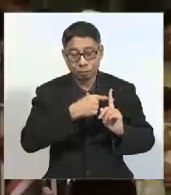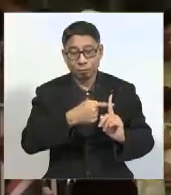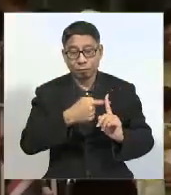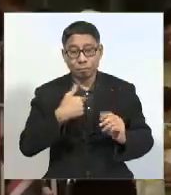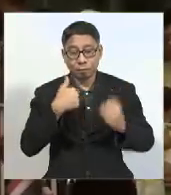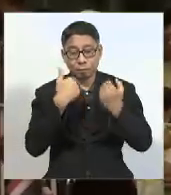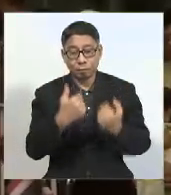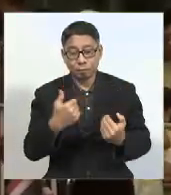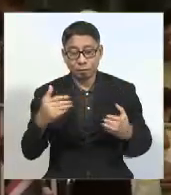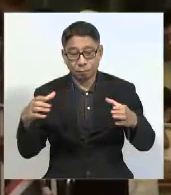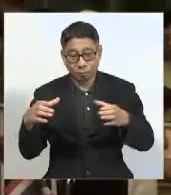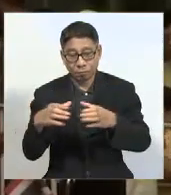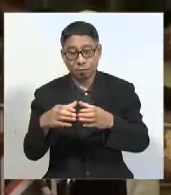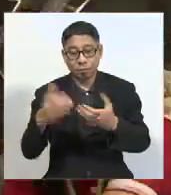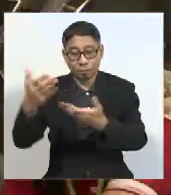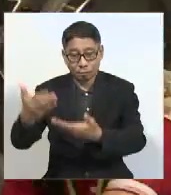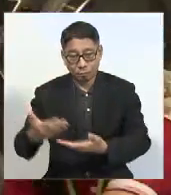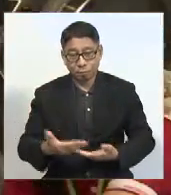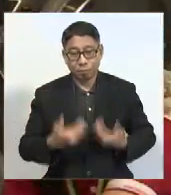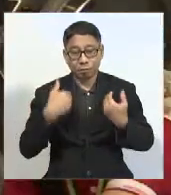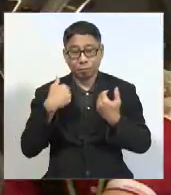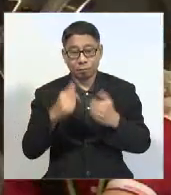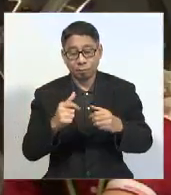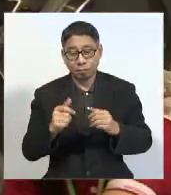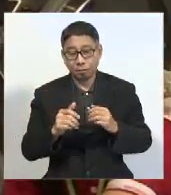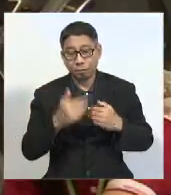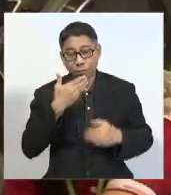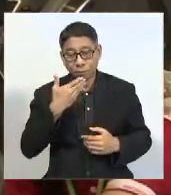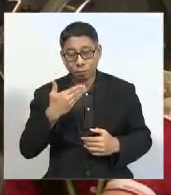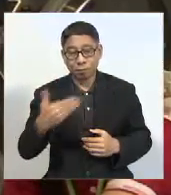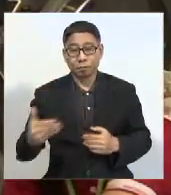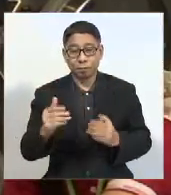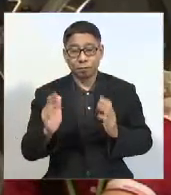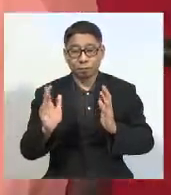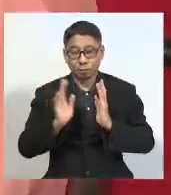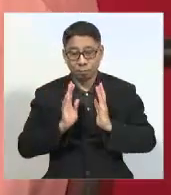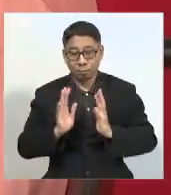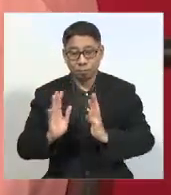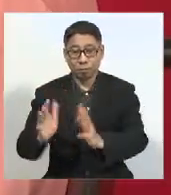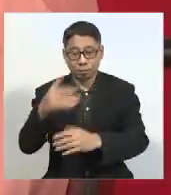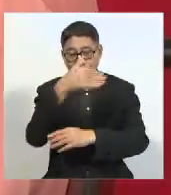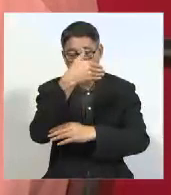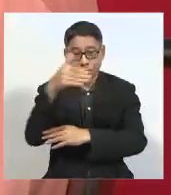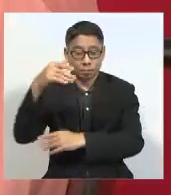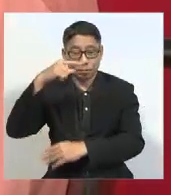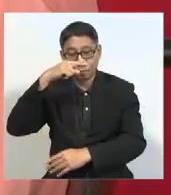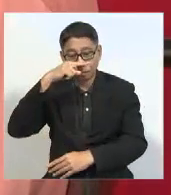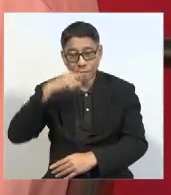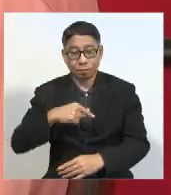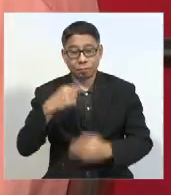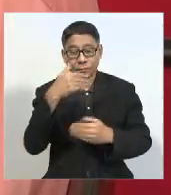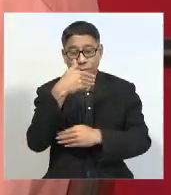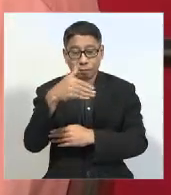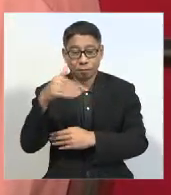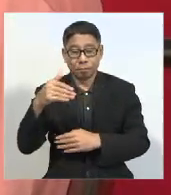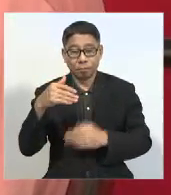ทธามาร่วมรอรับเสด็จกันอย่างหนาแน่นตลอดทั้งสองข้างทางพร้อมกับโบกธงชาติไทยและธง